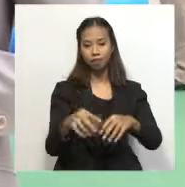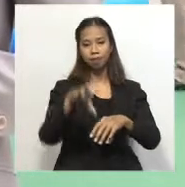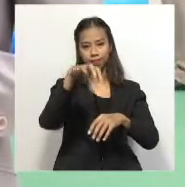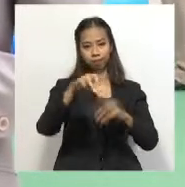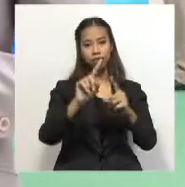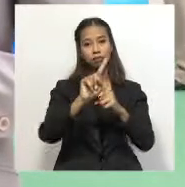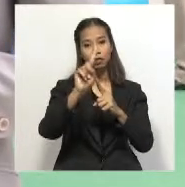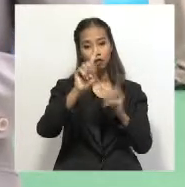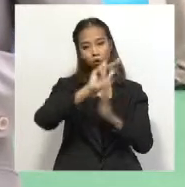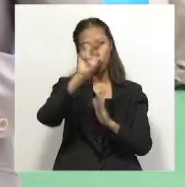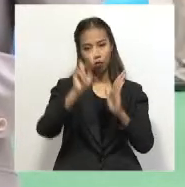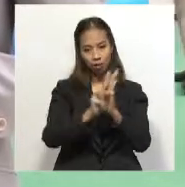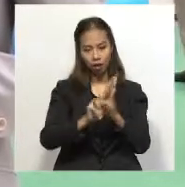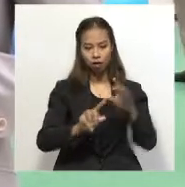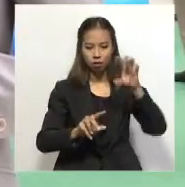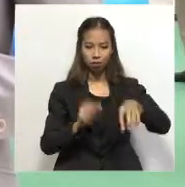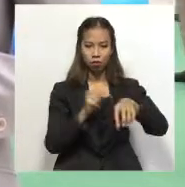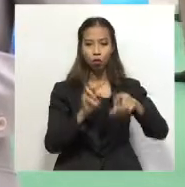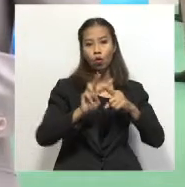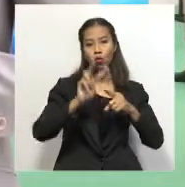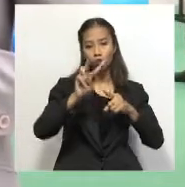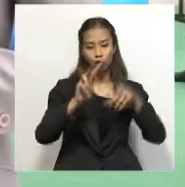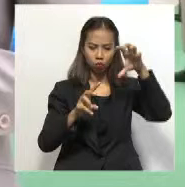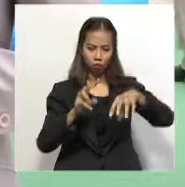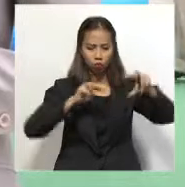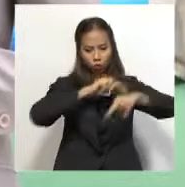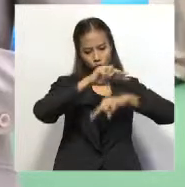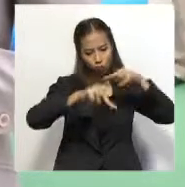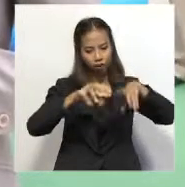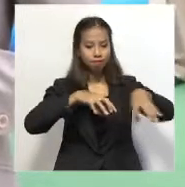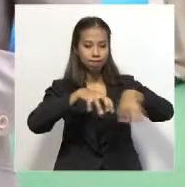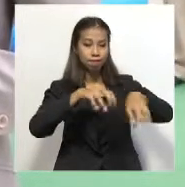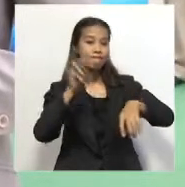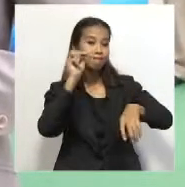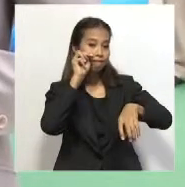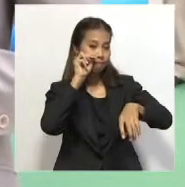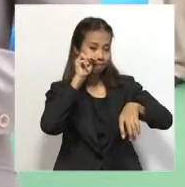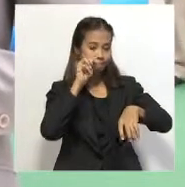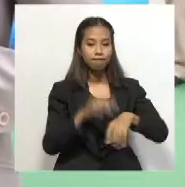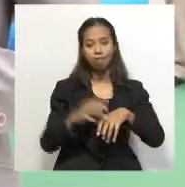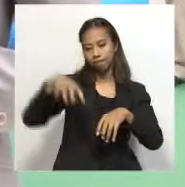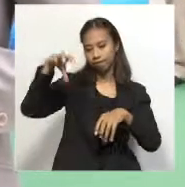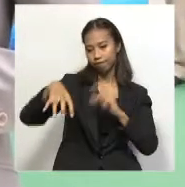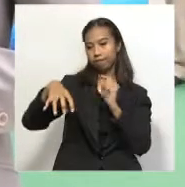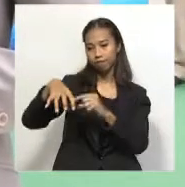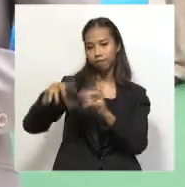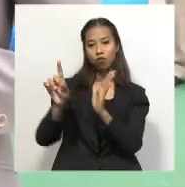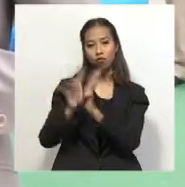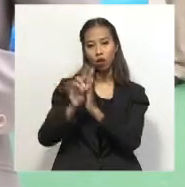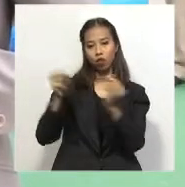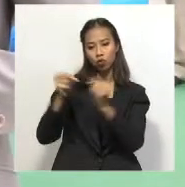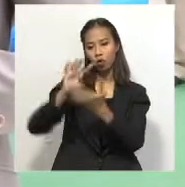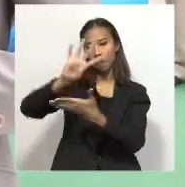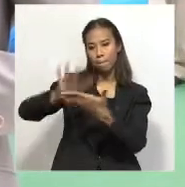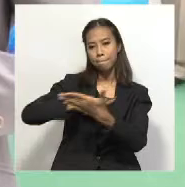ของกฎหมายครับเสาที่2ก็คือองค์กรที่จะเข้ามากำกับดูแลการบริหารจัดการน้ำในระดับชาติและเสาสุดท้ายก็คือแผน